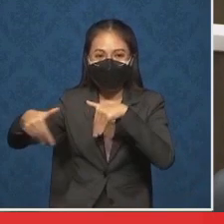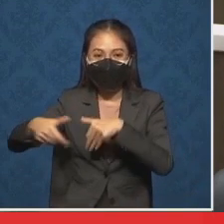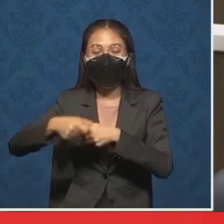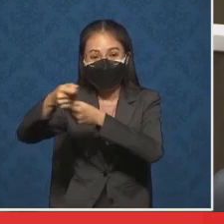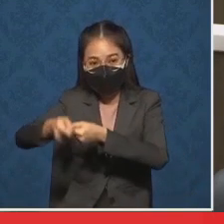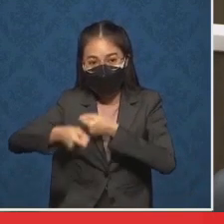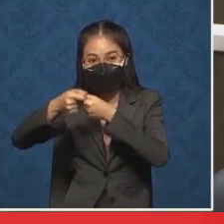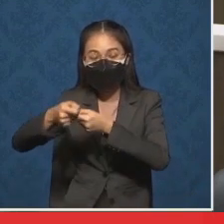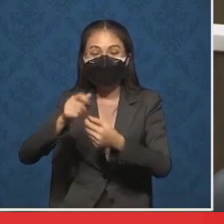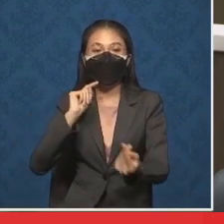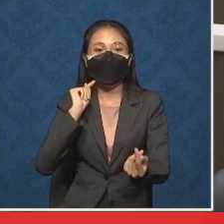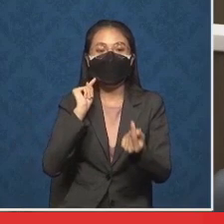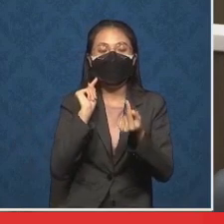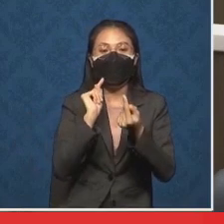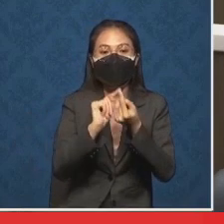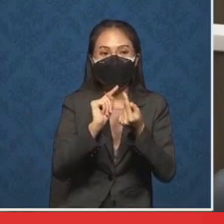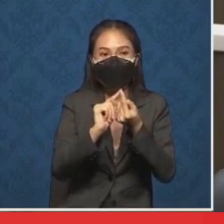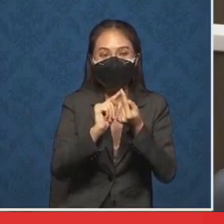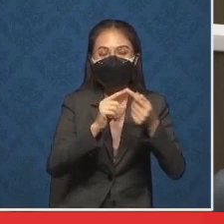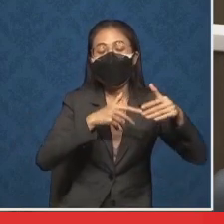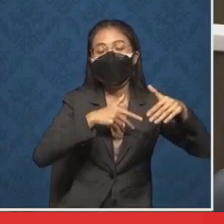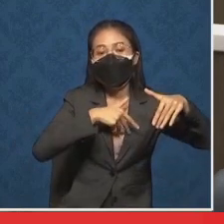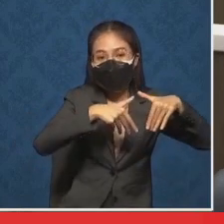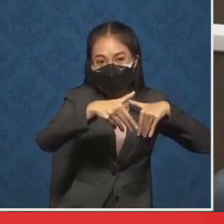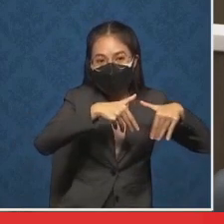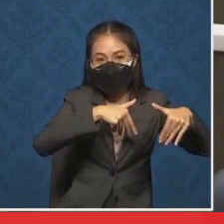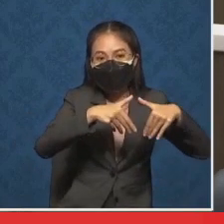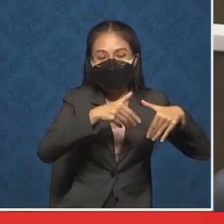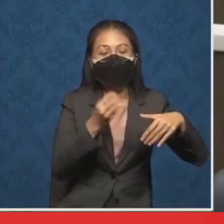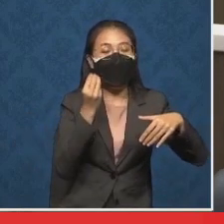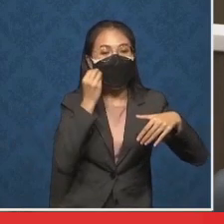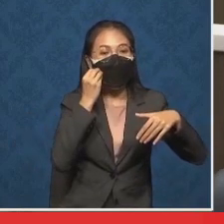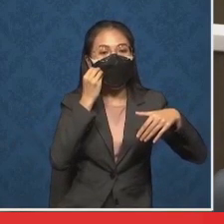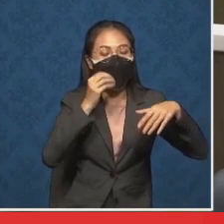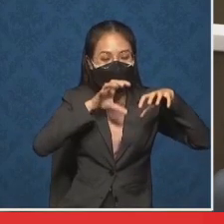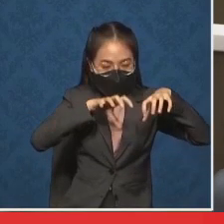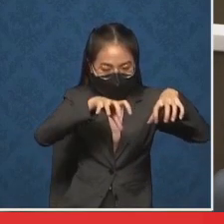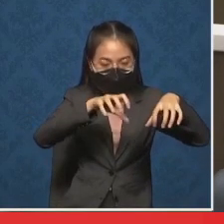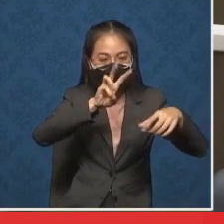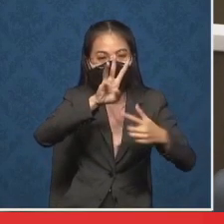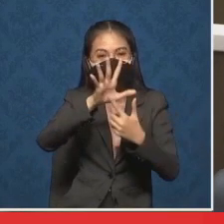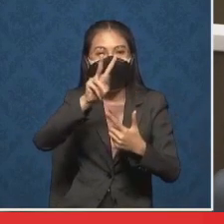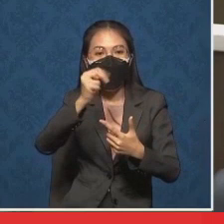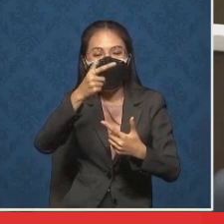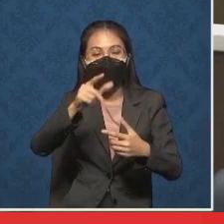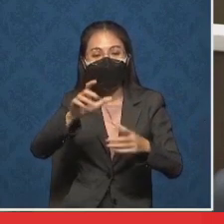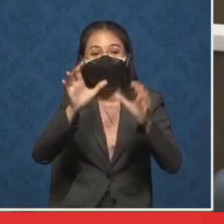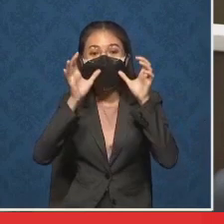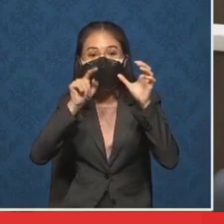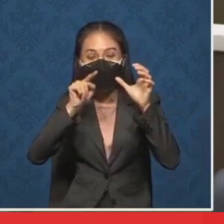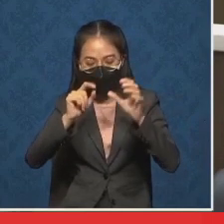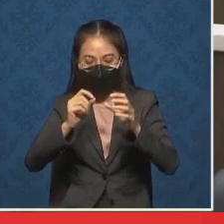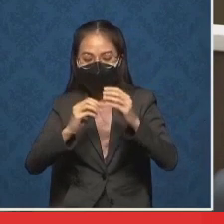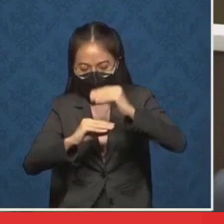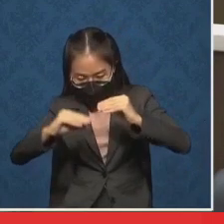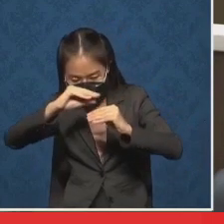วังเสือถนนหมู่บ้านวังเสือไปบ้านอีสานเศรษฐกิจระยะทางประมาณ 2.5 กิโลเมตรก่อสร้างมานานแล้วช